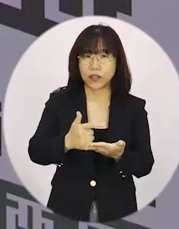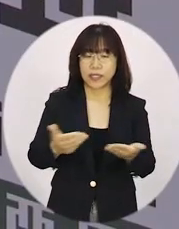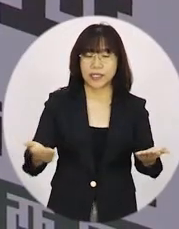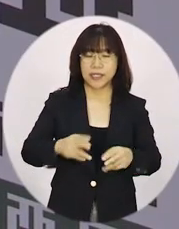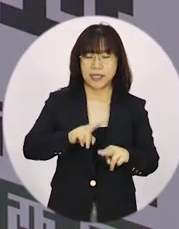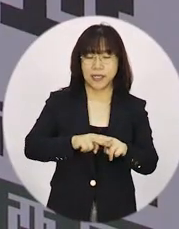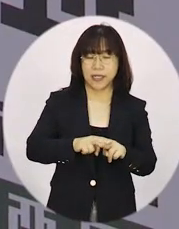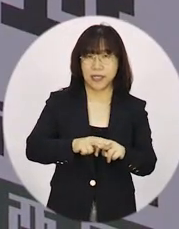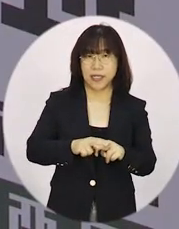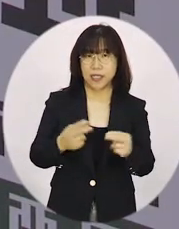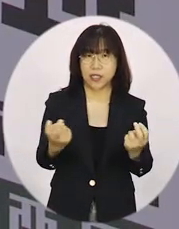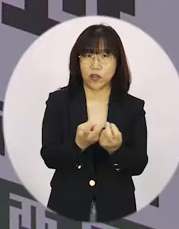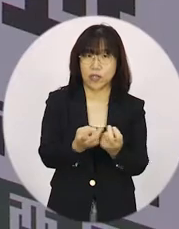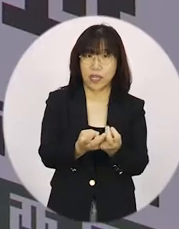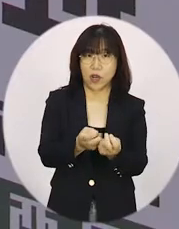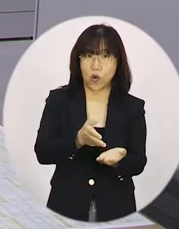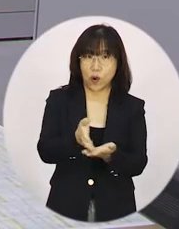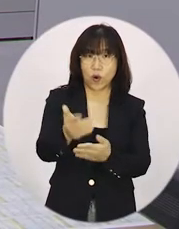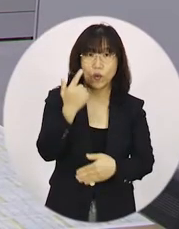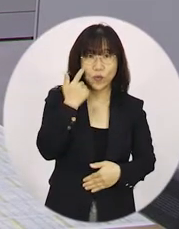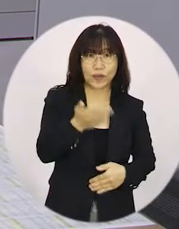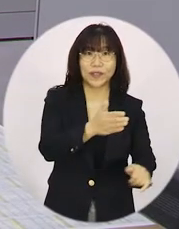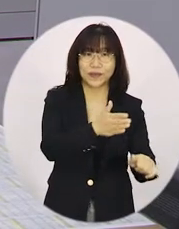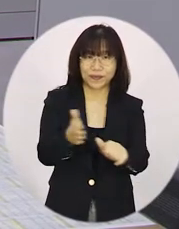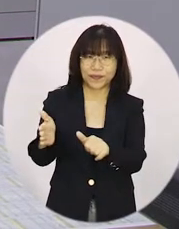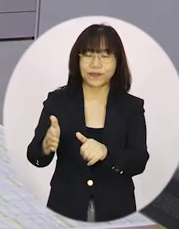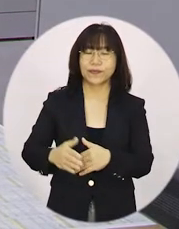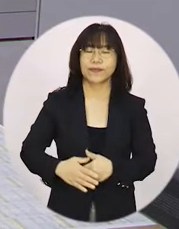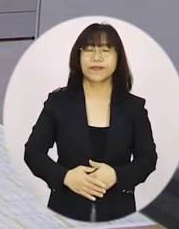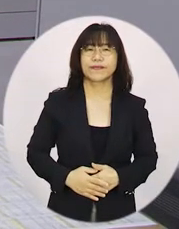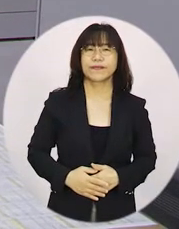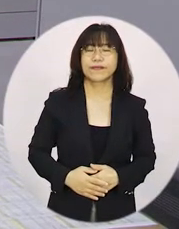확인하거나 강서구청 일자리 정책과로 문의하면 됩니다.